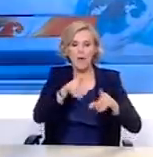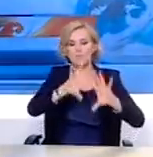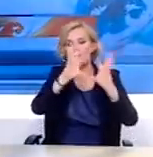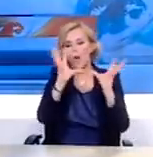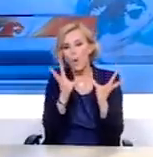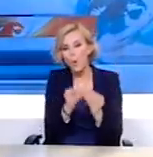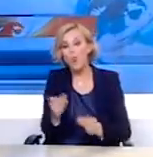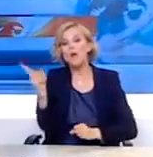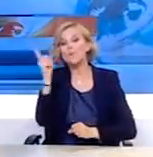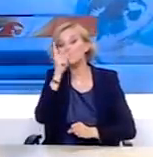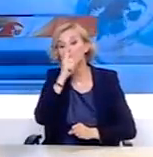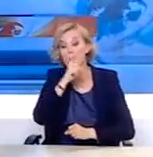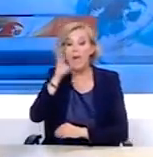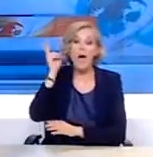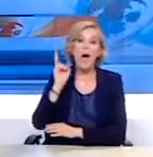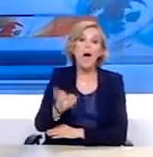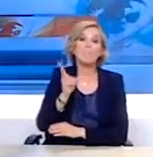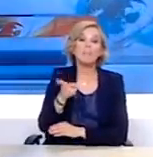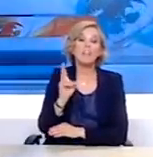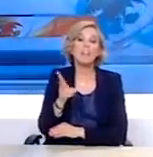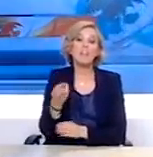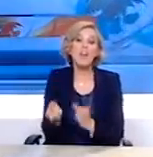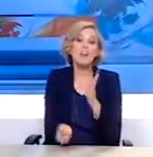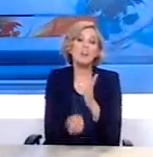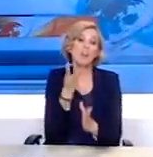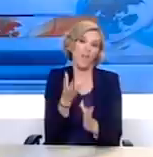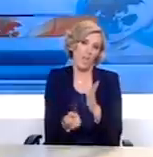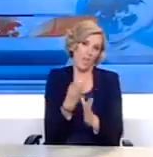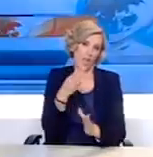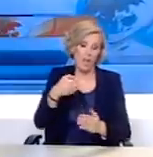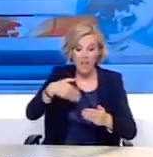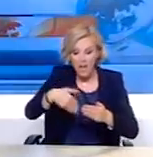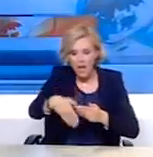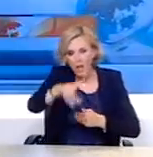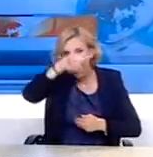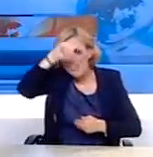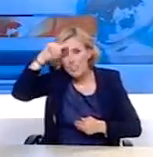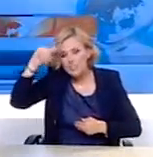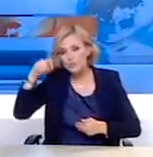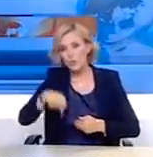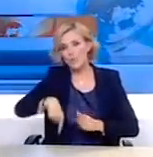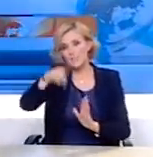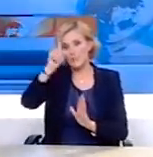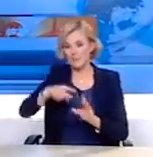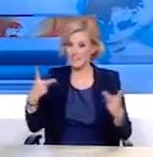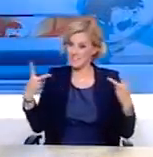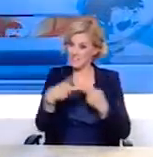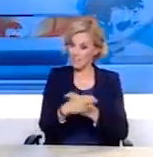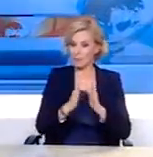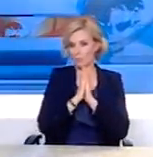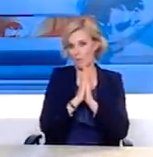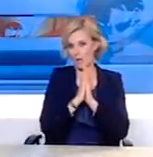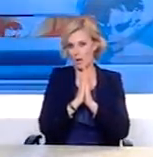και αβάσιμο επικίνδυνο νέο. Δεν θα άξιζε καν σχολιασμού αν οι μέρες που περνάμε δεν ήταν τόσο κρίσιμες. Ας σταματήσουν